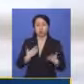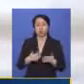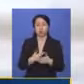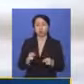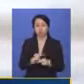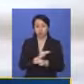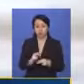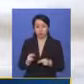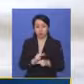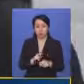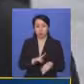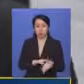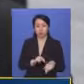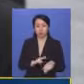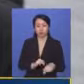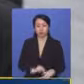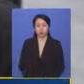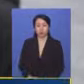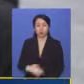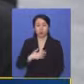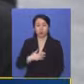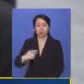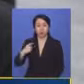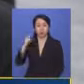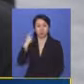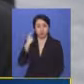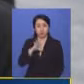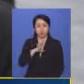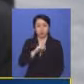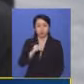оперативников криминальной полиции. Я слышала, знаете, но